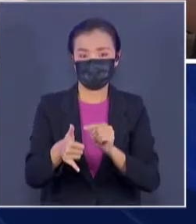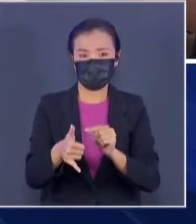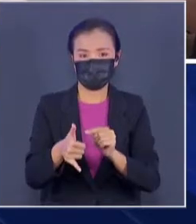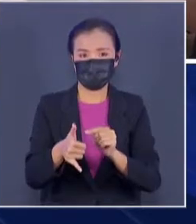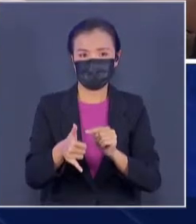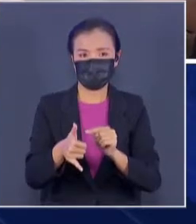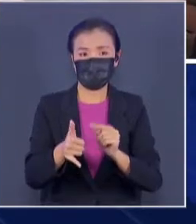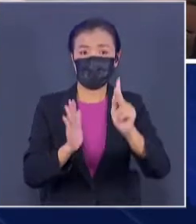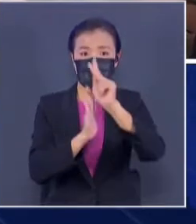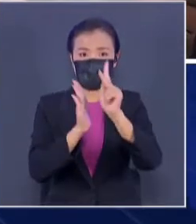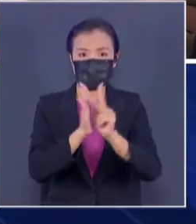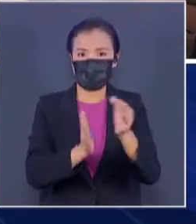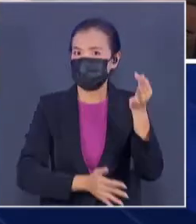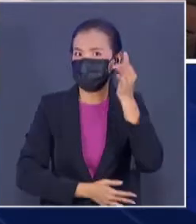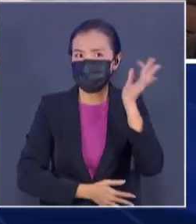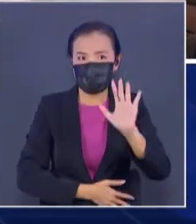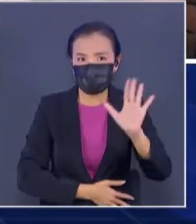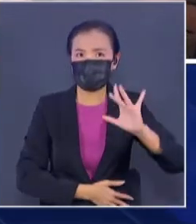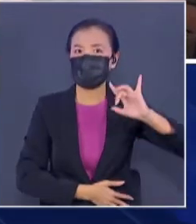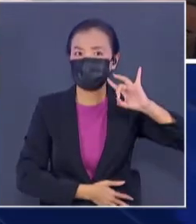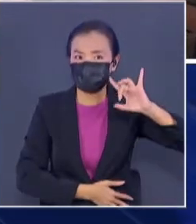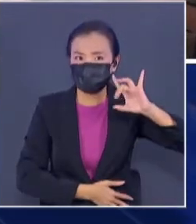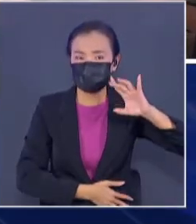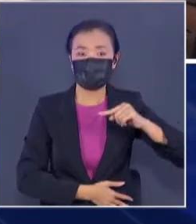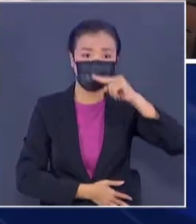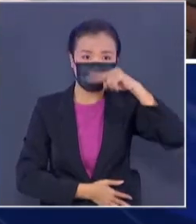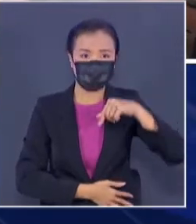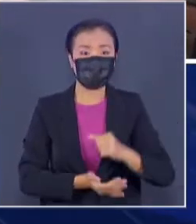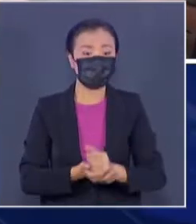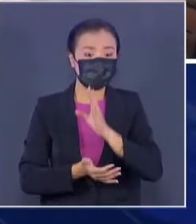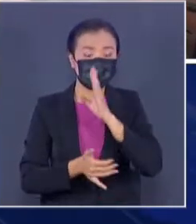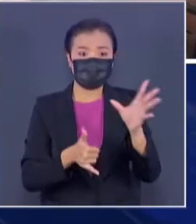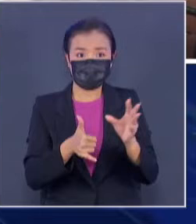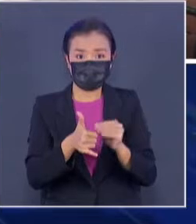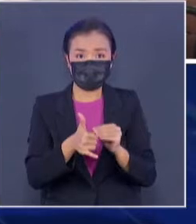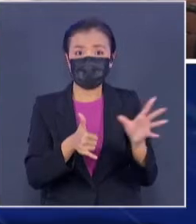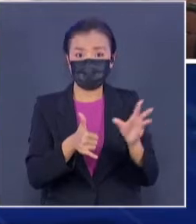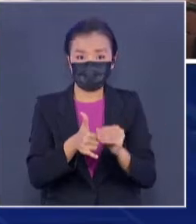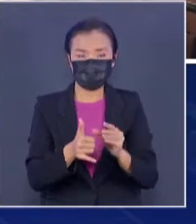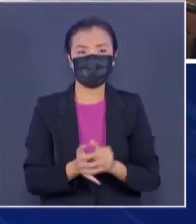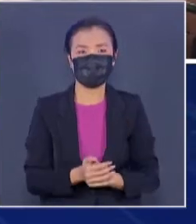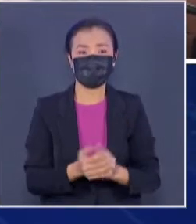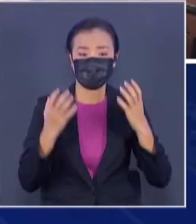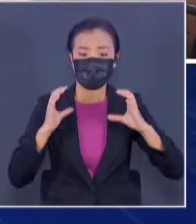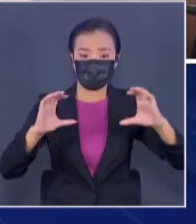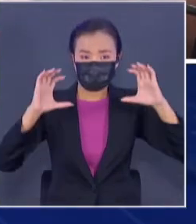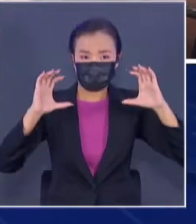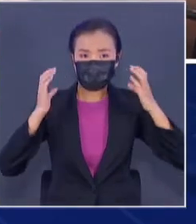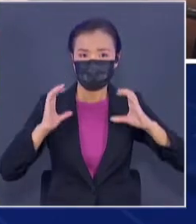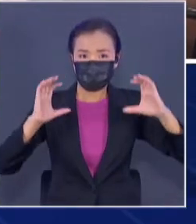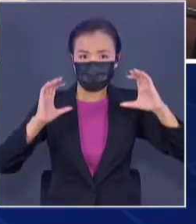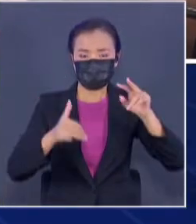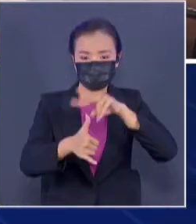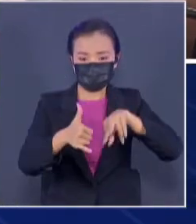ละเมิดกฎหมายของไทยซึ่งถ้าหากว่าเขาติดเชื้อโควิด-19 นะครับรัฐบาลเองก็จะต้องทำ